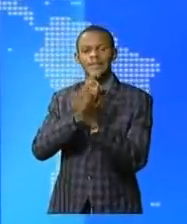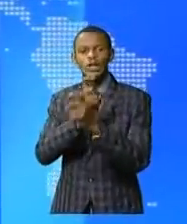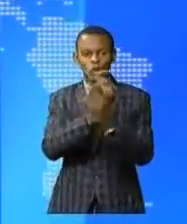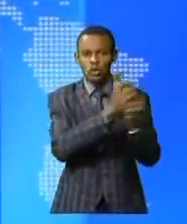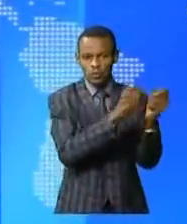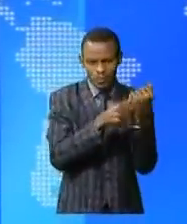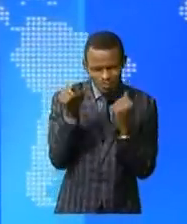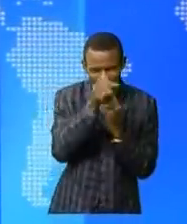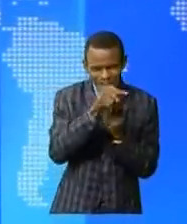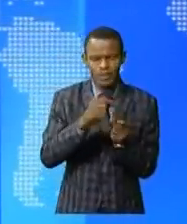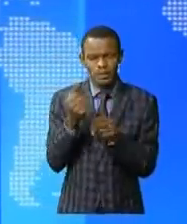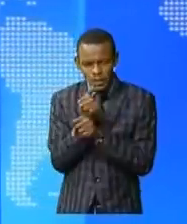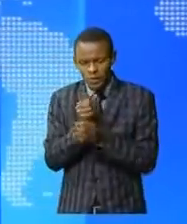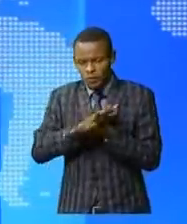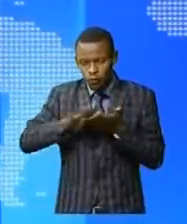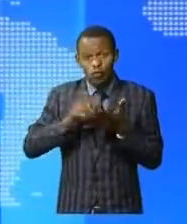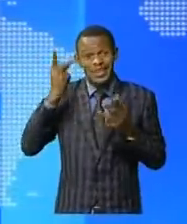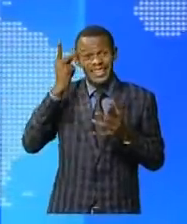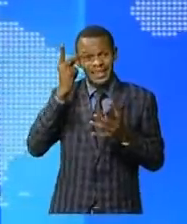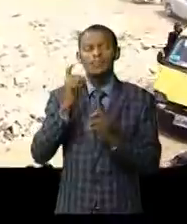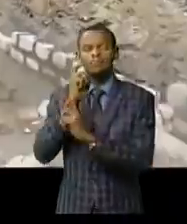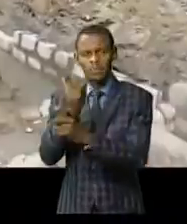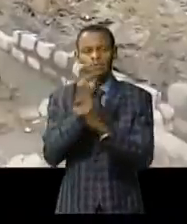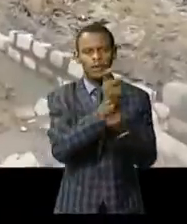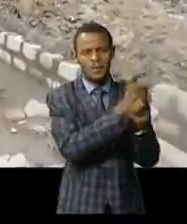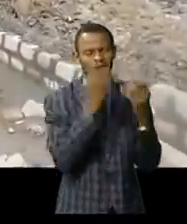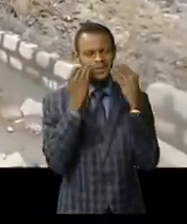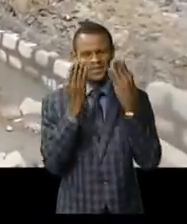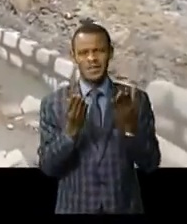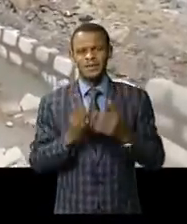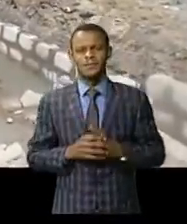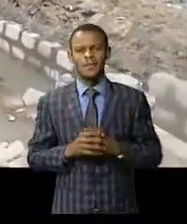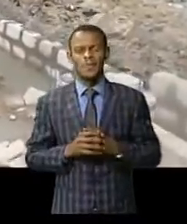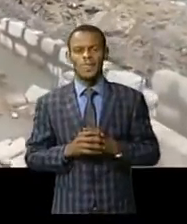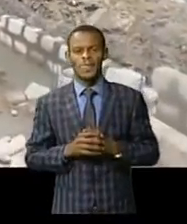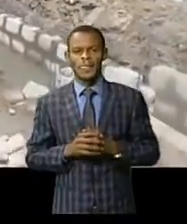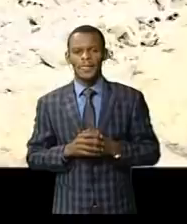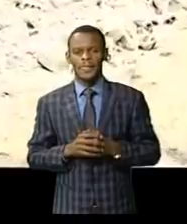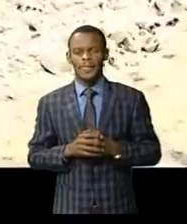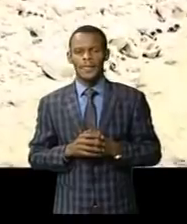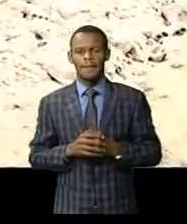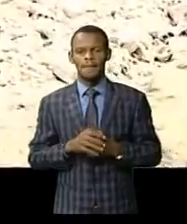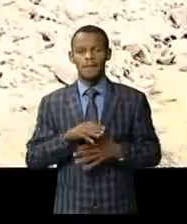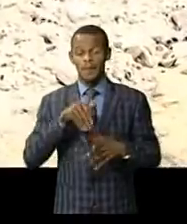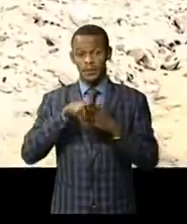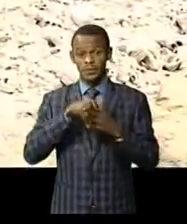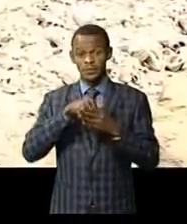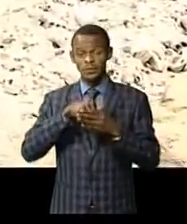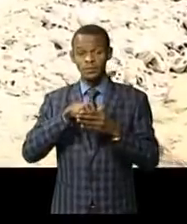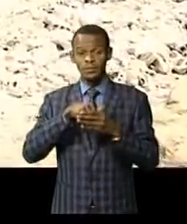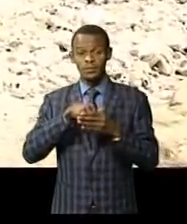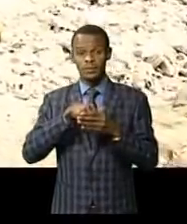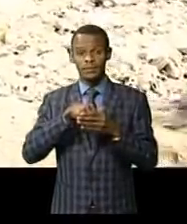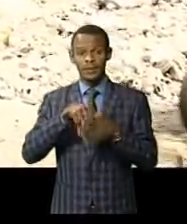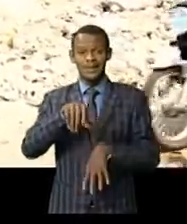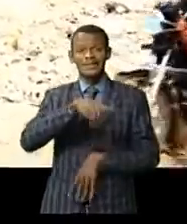Kinbopeto de la commune de Ngiringiri. Reportage. Pour d'énormes services rendus à la population de Funa en général et d'Ngiringiri,